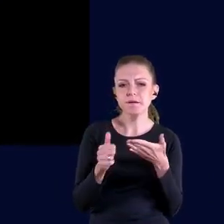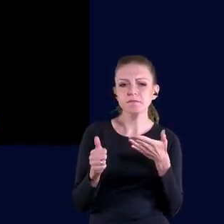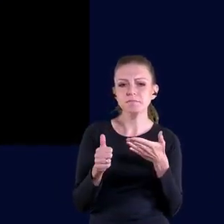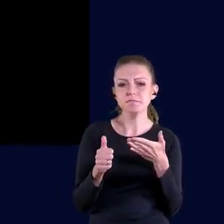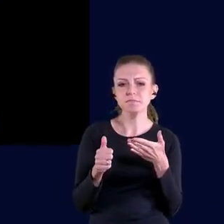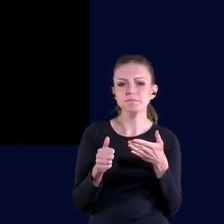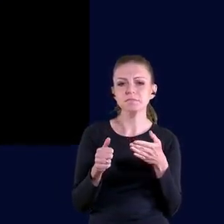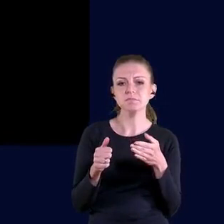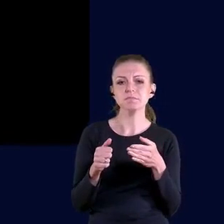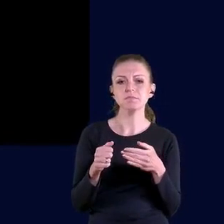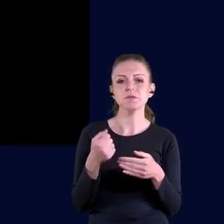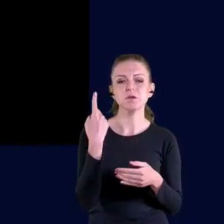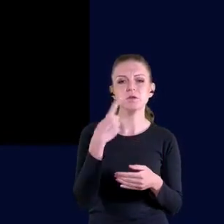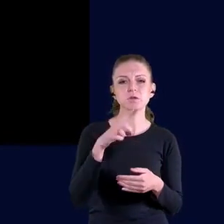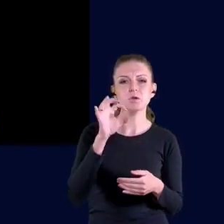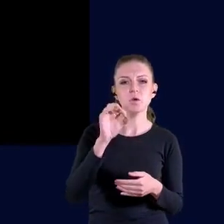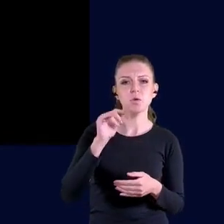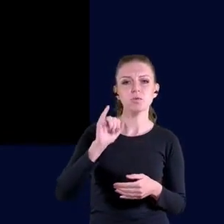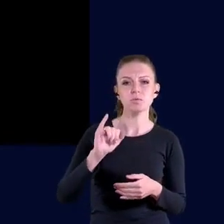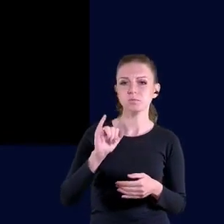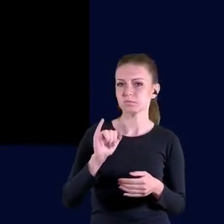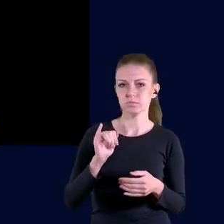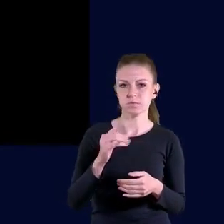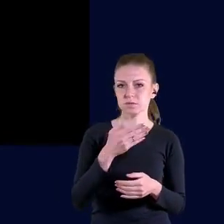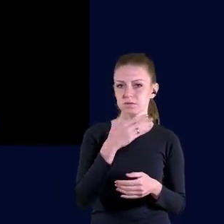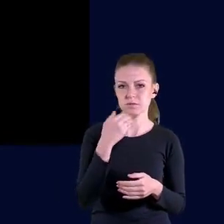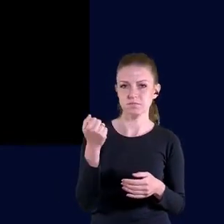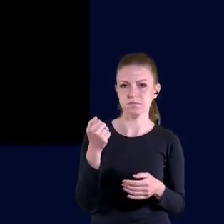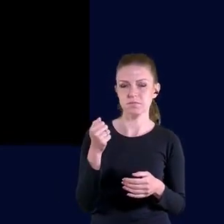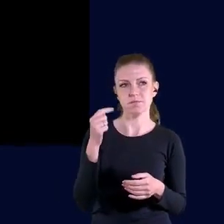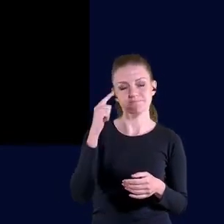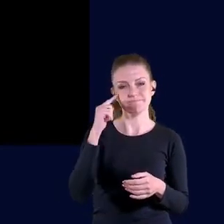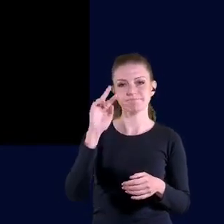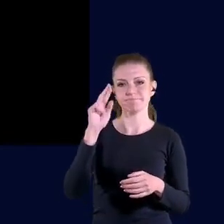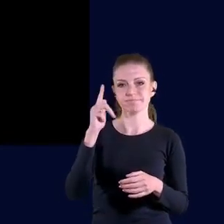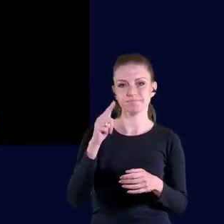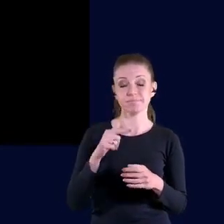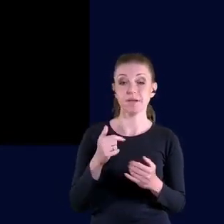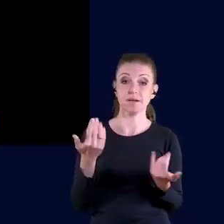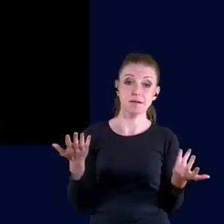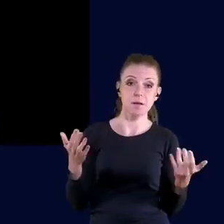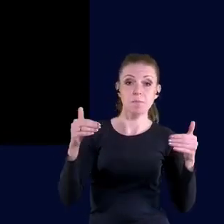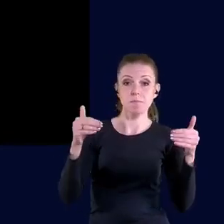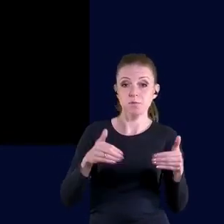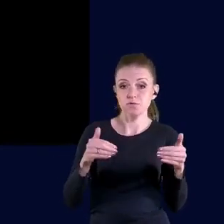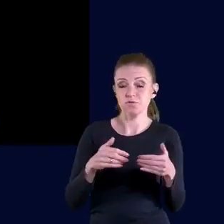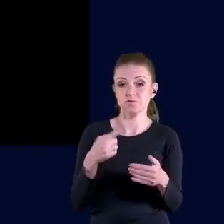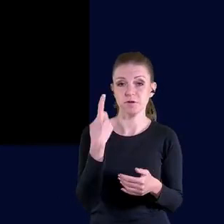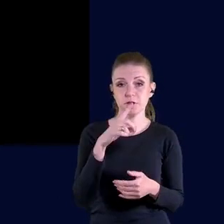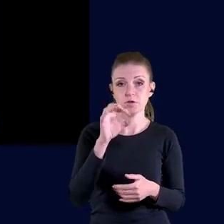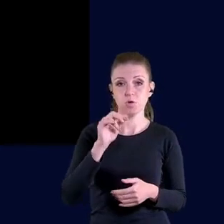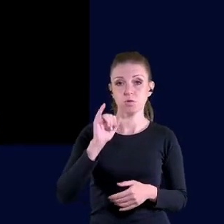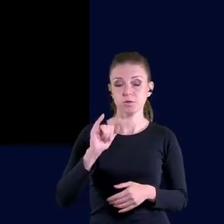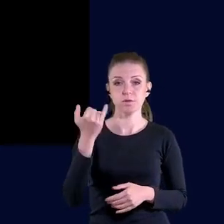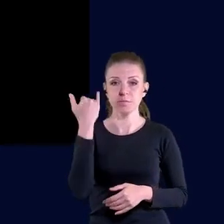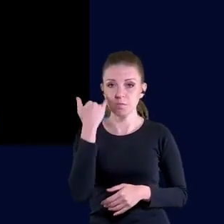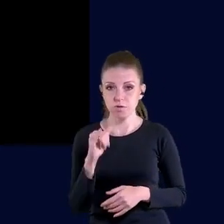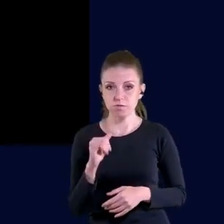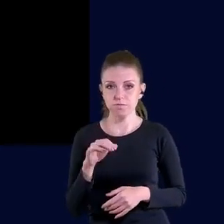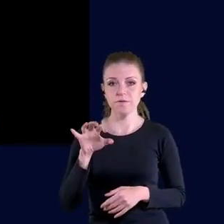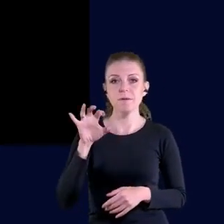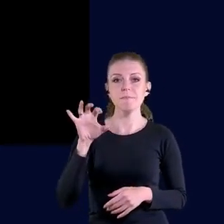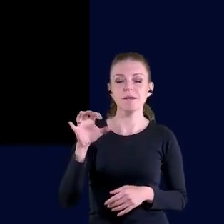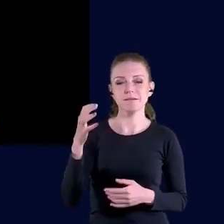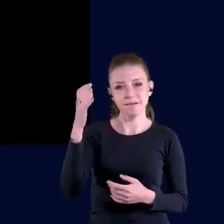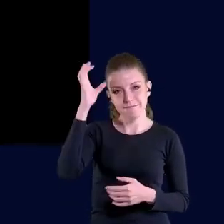w których do i po prostu nie zostało zidentyfikowane mogło być tak że do i było błędne w bazie wiedzy Ja